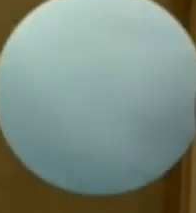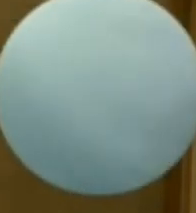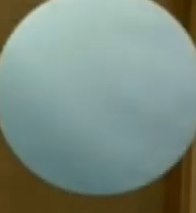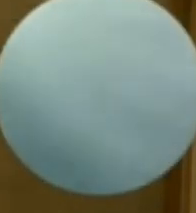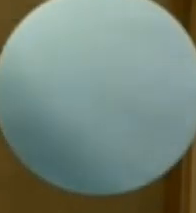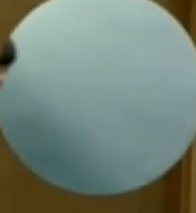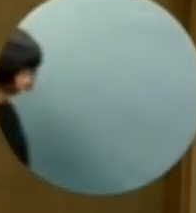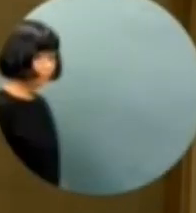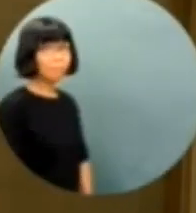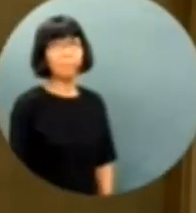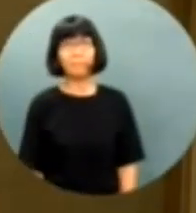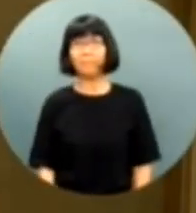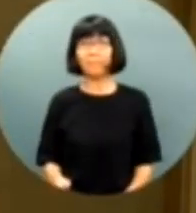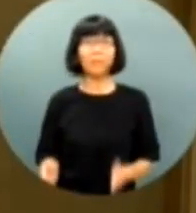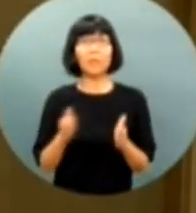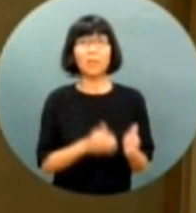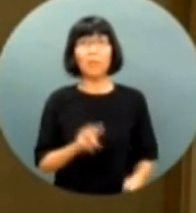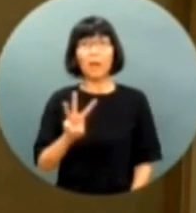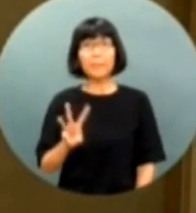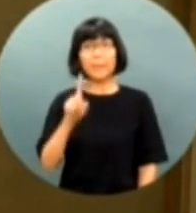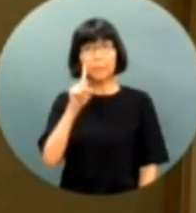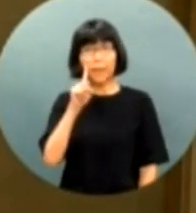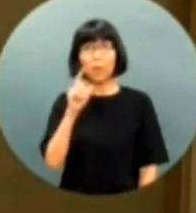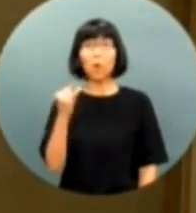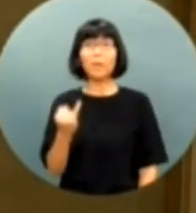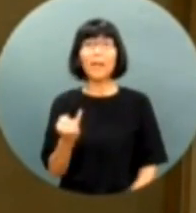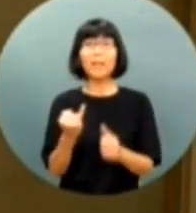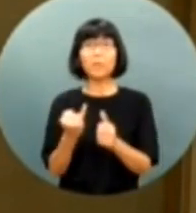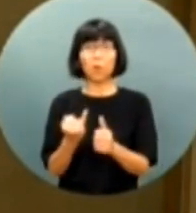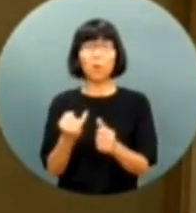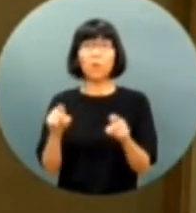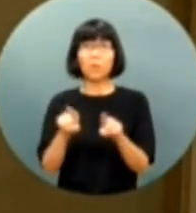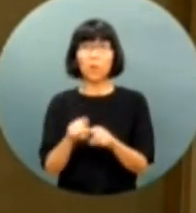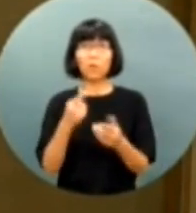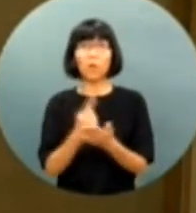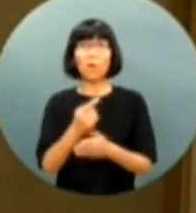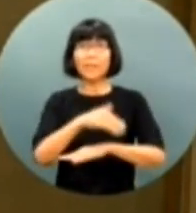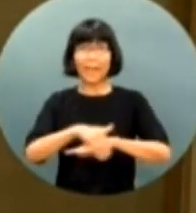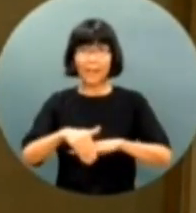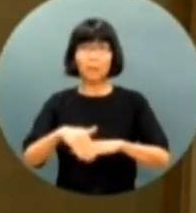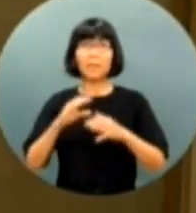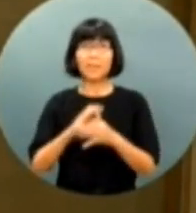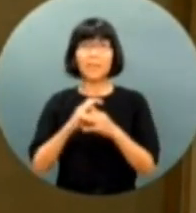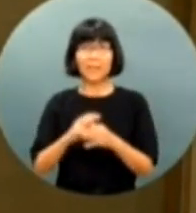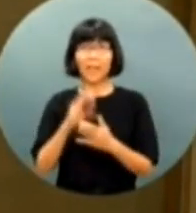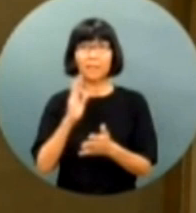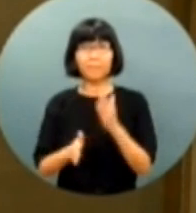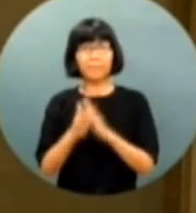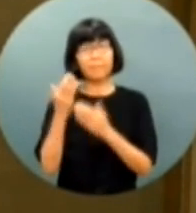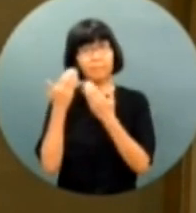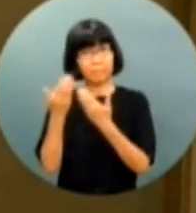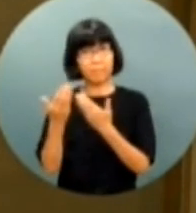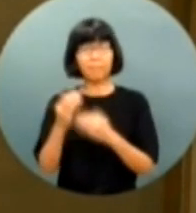それでは3点目の男女共同参画条例の件について、再質問させていただきたいと思います。先ほど知事も言